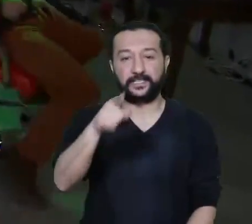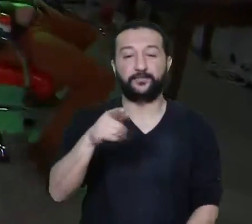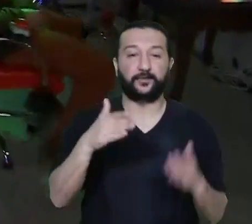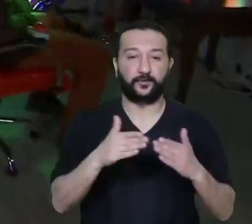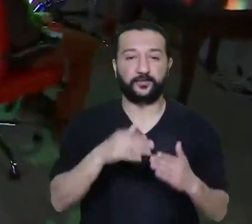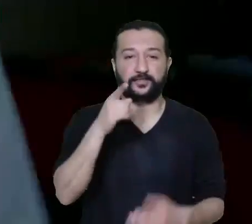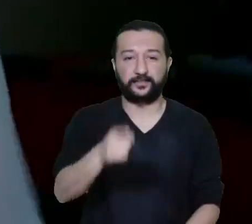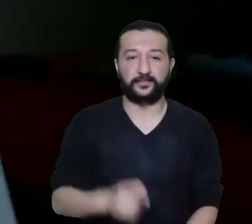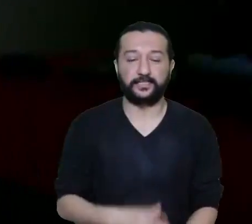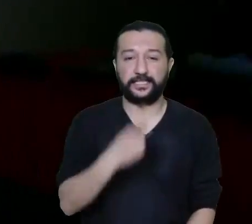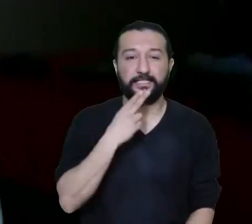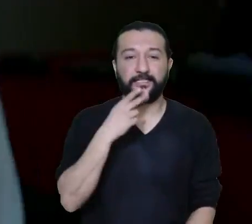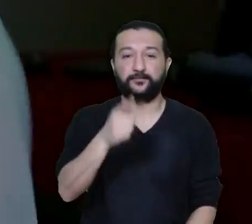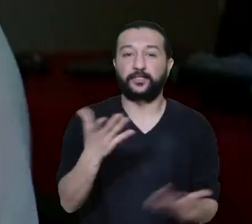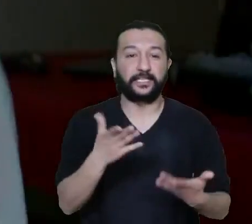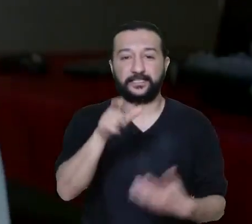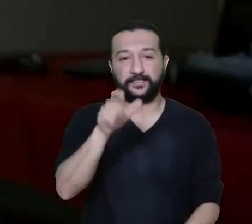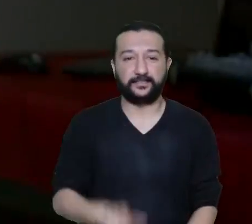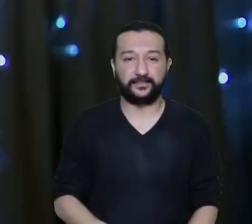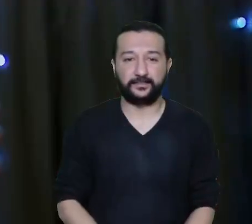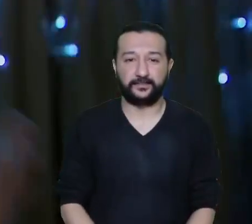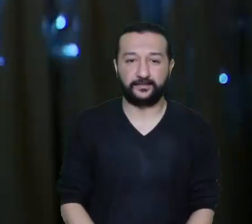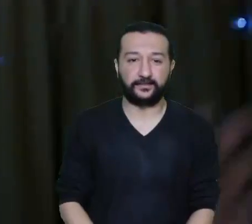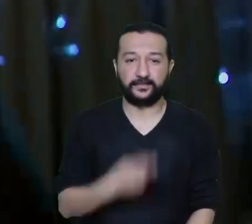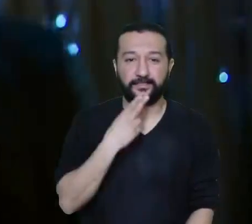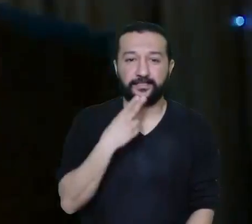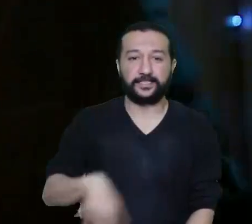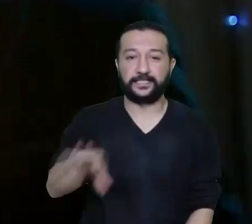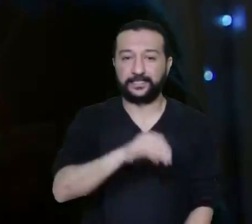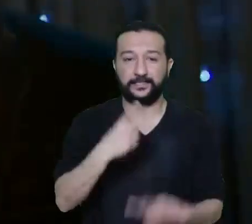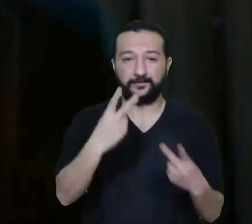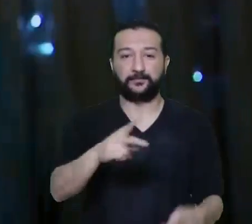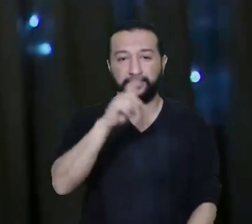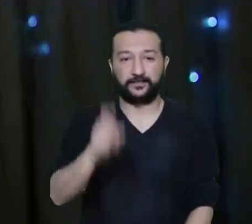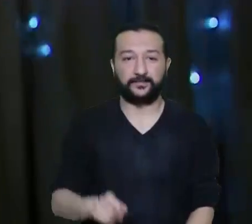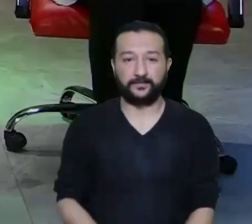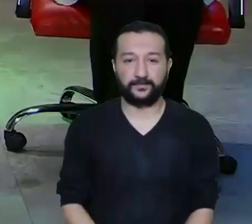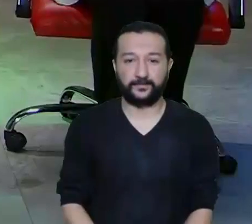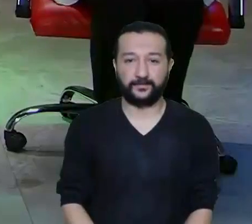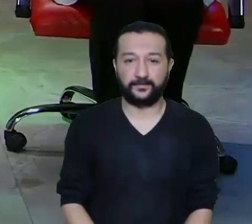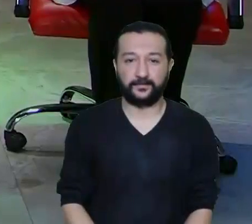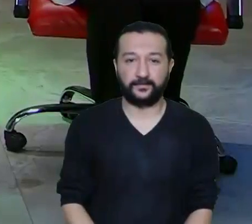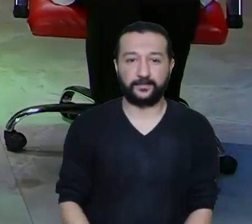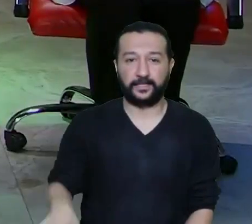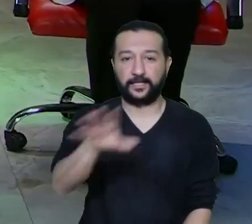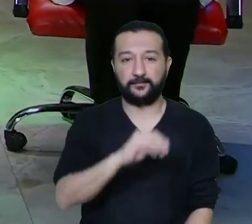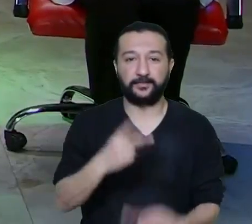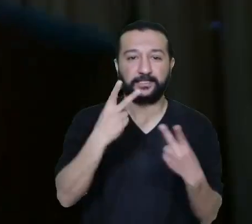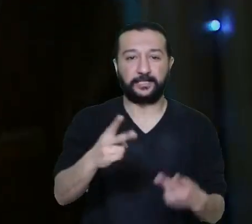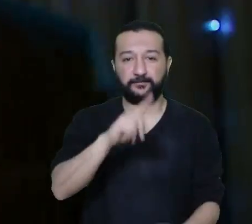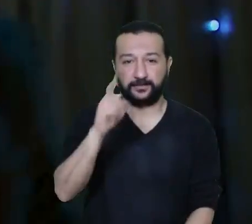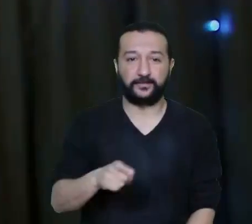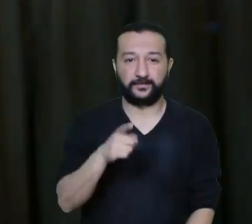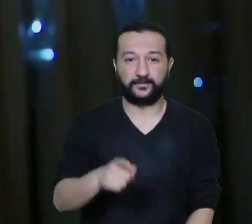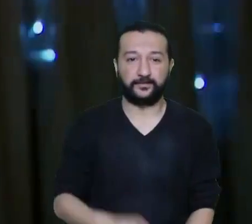Sırayla Serpil, Badire ve Kemal döndüler. Kız hepsi senin mi? Hepsi. Hepsi